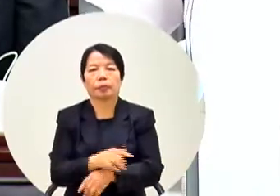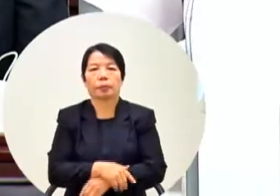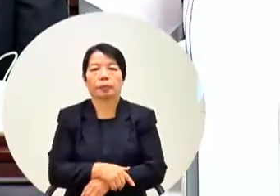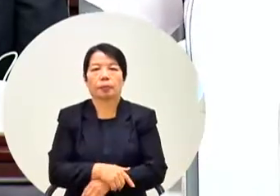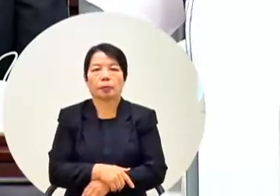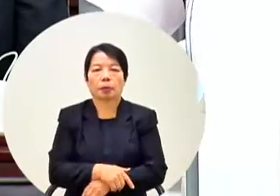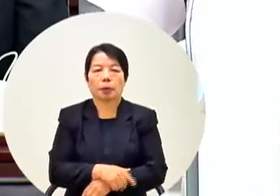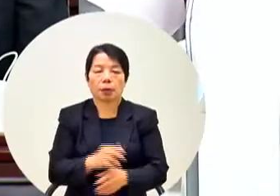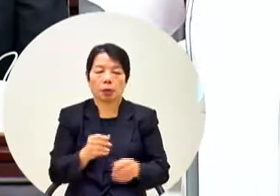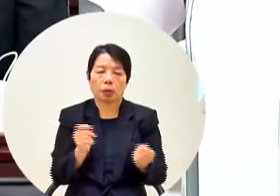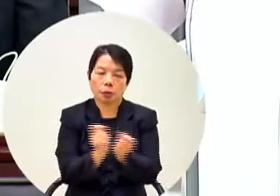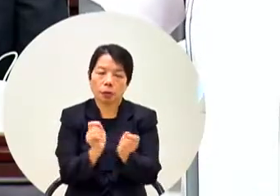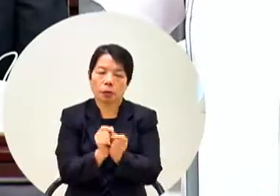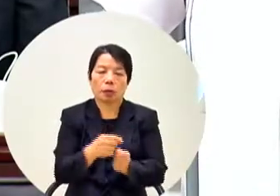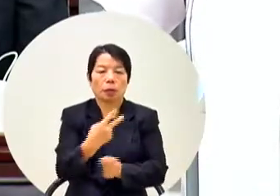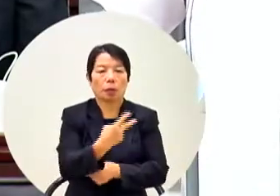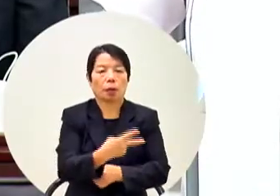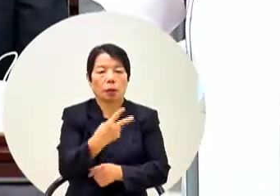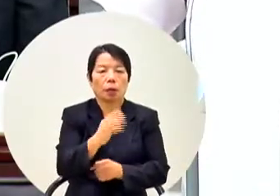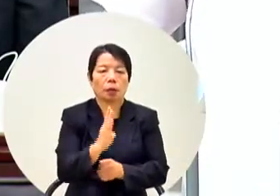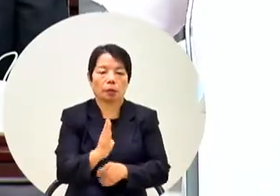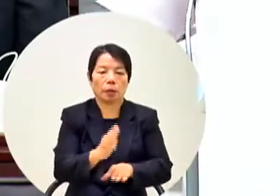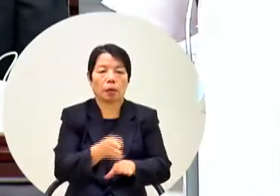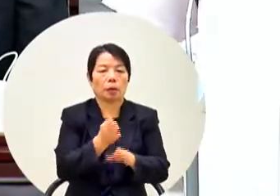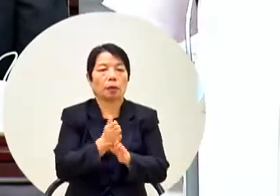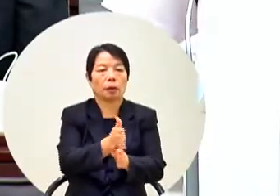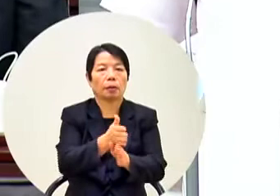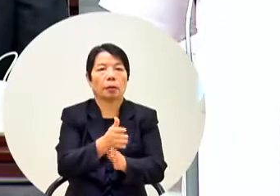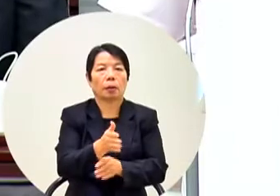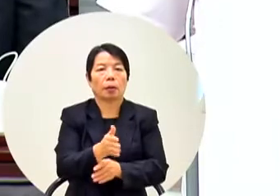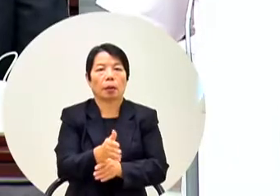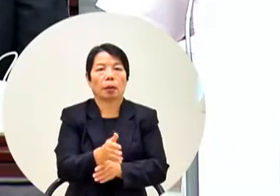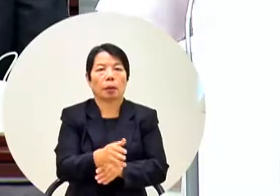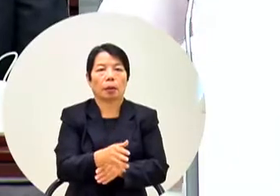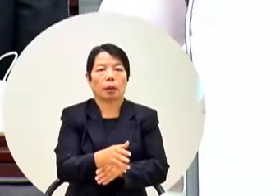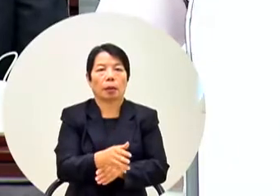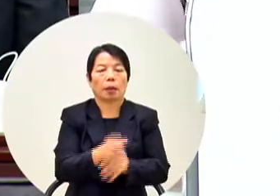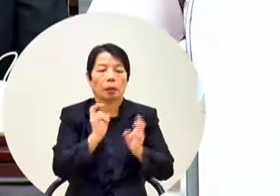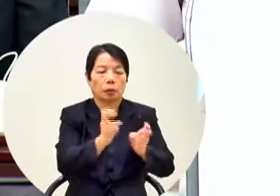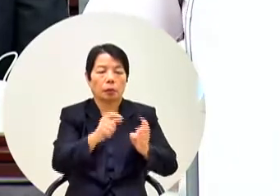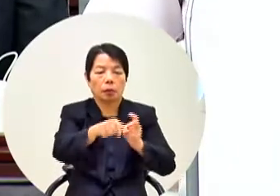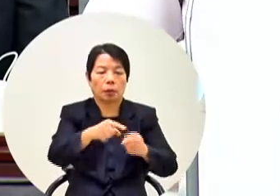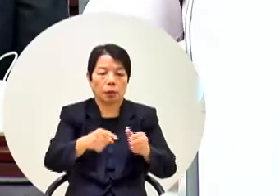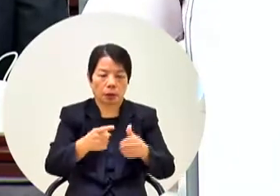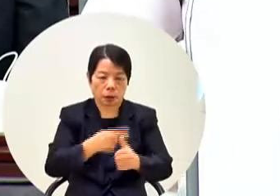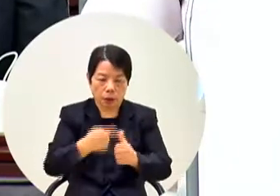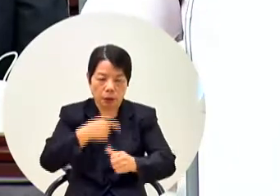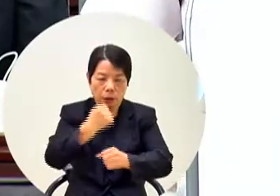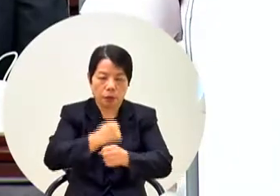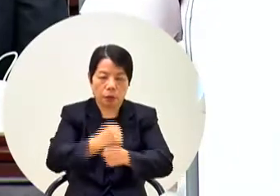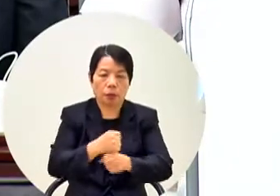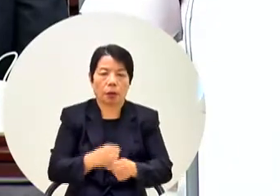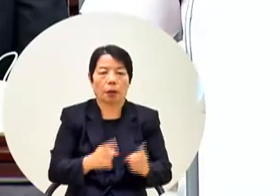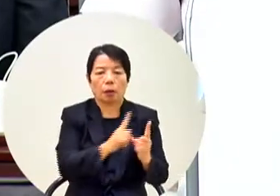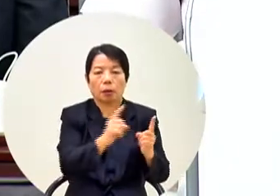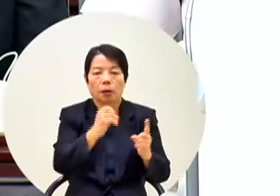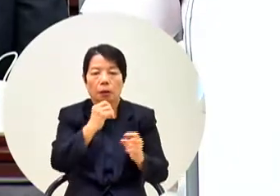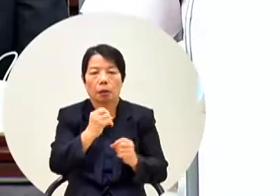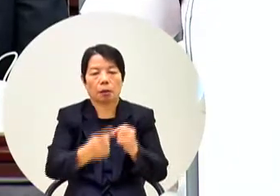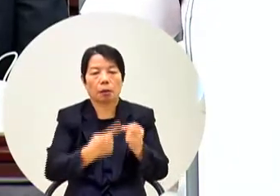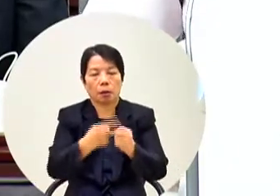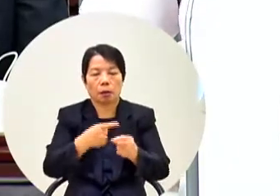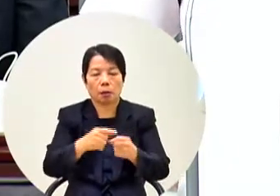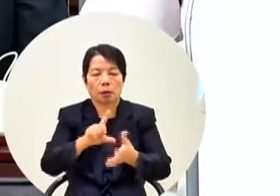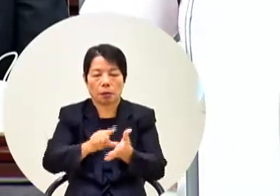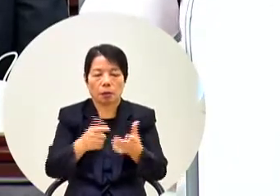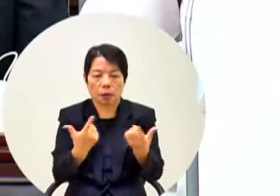迄个二米，就是为到乌来这地，咱来提早做嘛吼。你赶紧来看，当一百十一年遐，买当共一个时